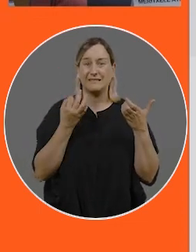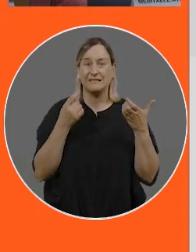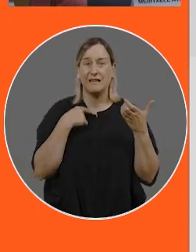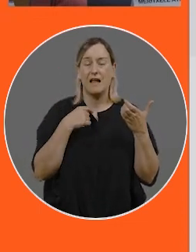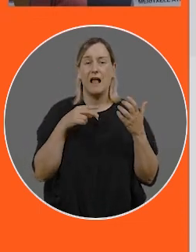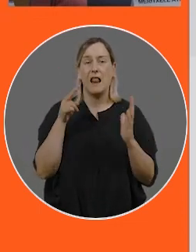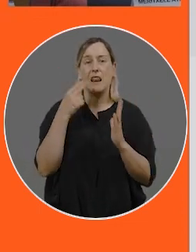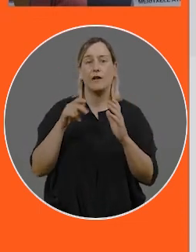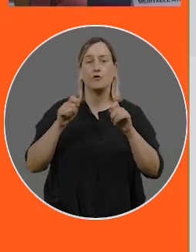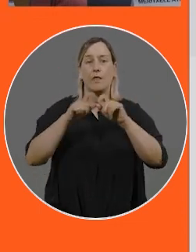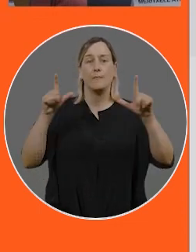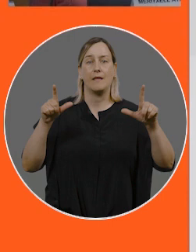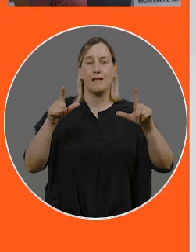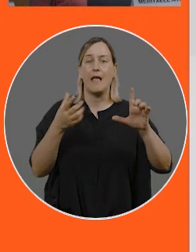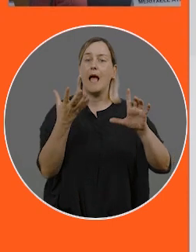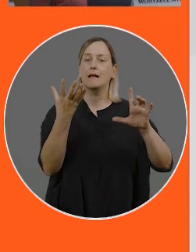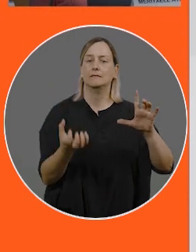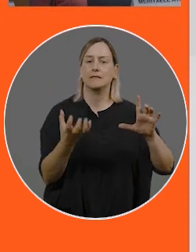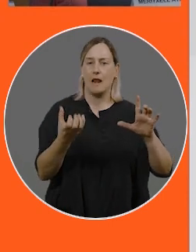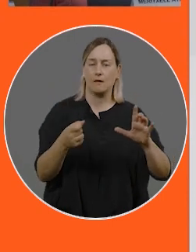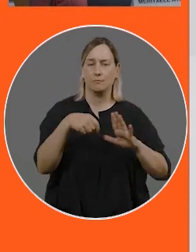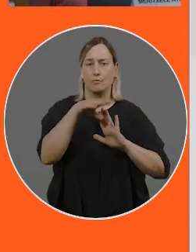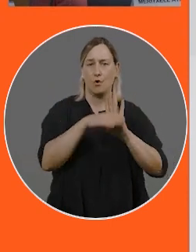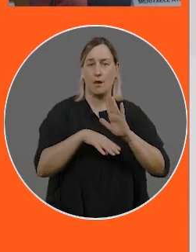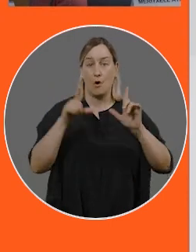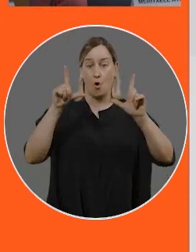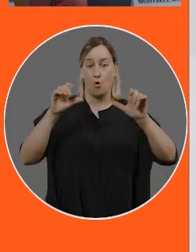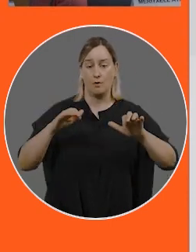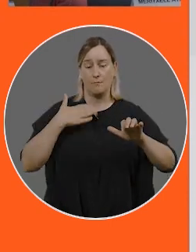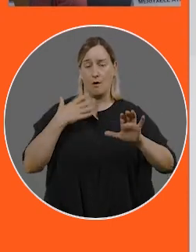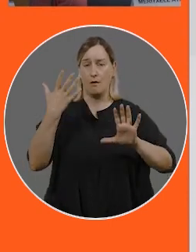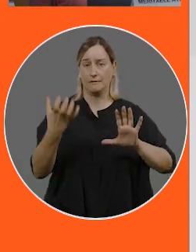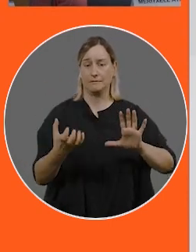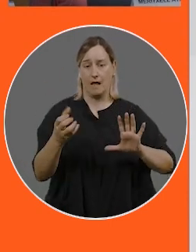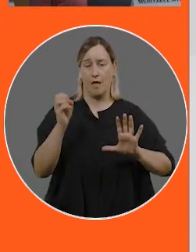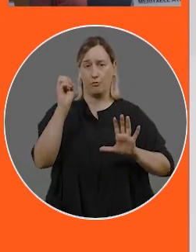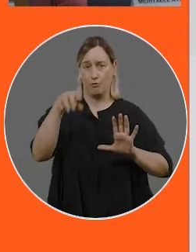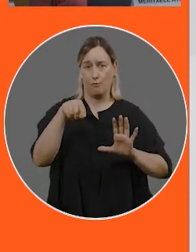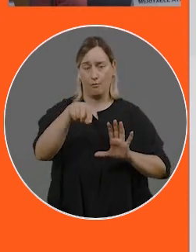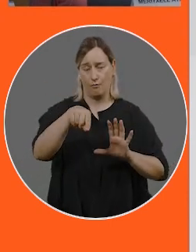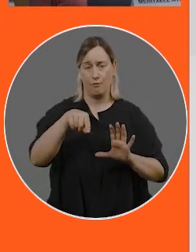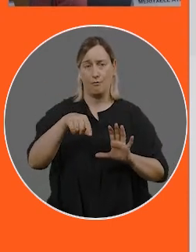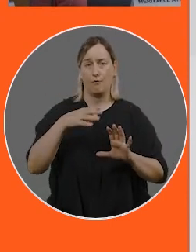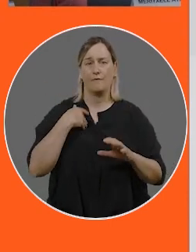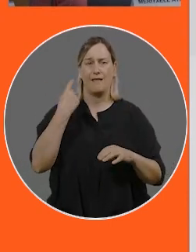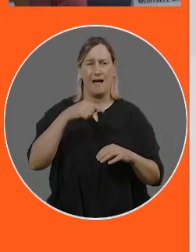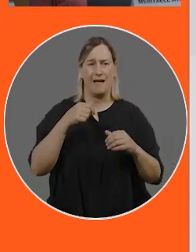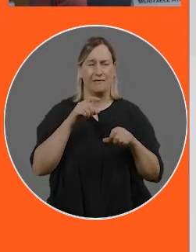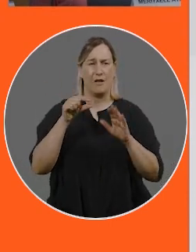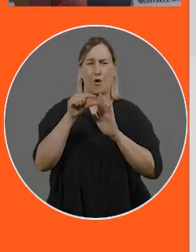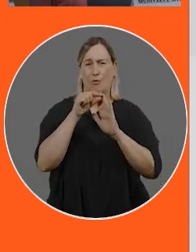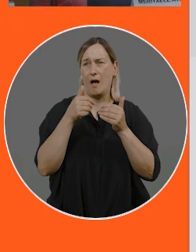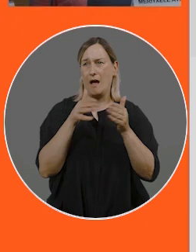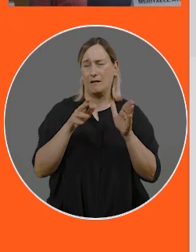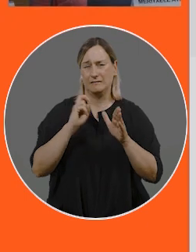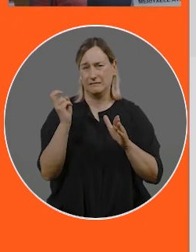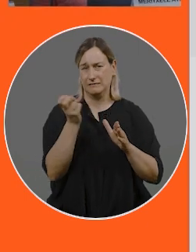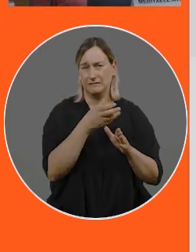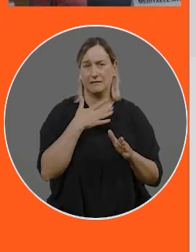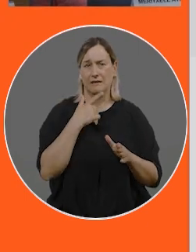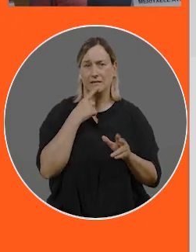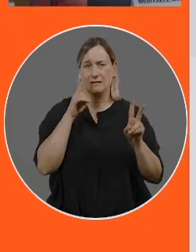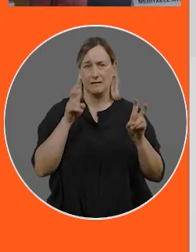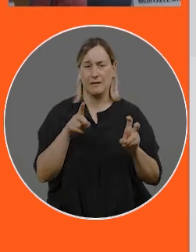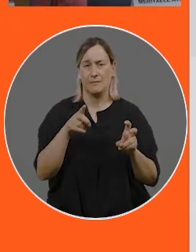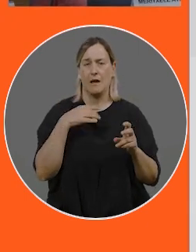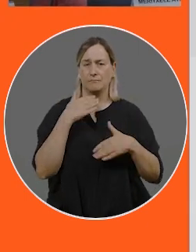pantalla instal·lat, és un programa instal·lat a l'ordinador, però n'hi ha inclús de codi obert. Bueno, la cosa ha avançat